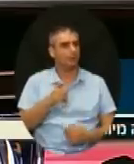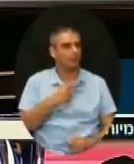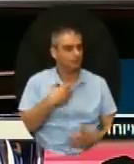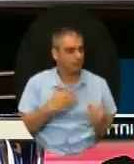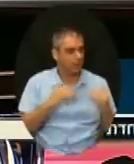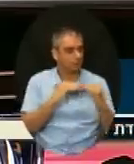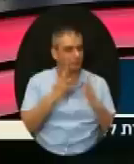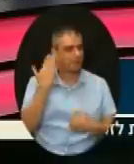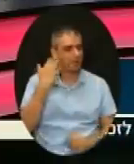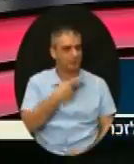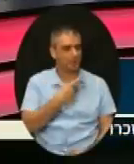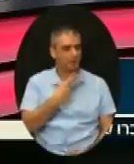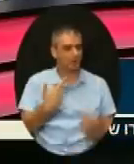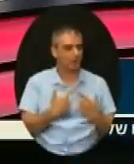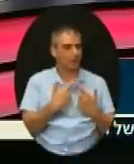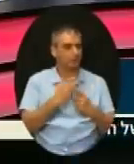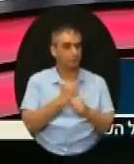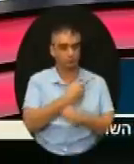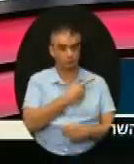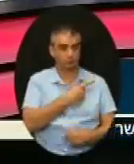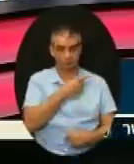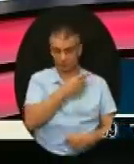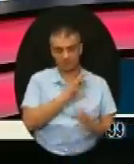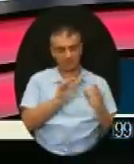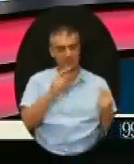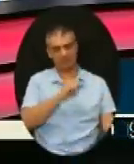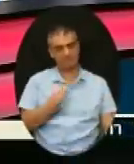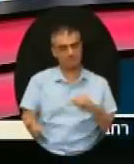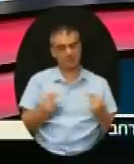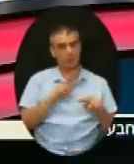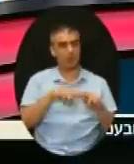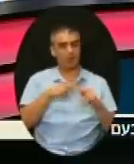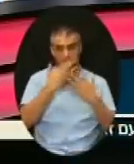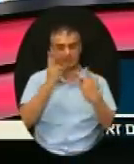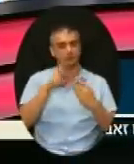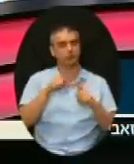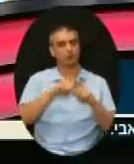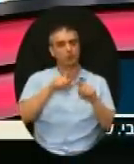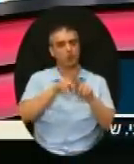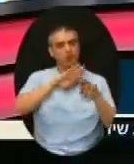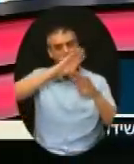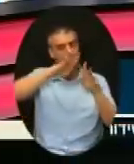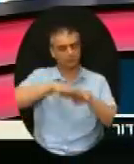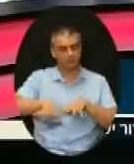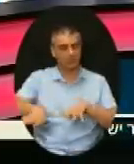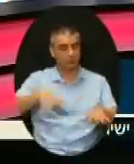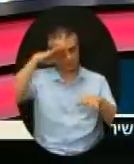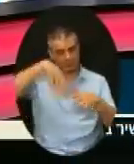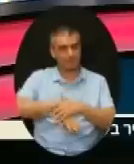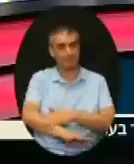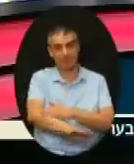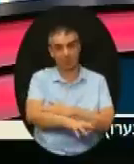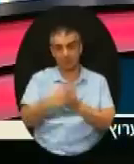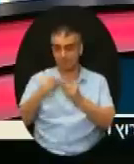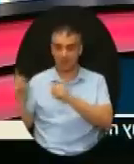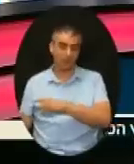אשווה את זה למה שהיה במהלך צוק איתן. שם התחיל הוויכוח אחרי שהתברר שיש מנהרות, רשת של מנהרות שיוצאות מרצועת עזה